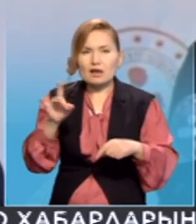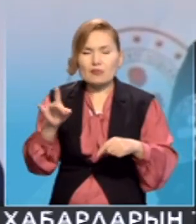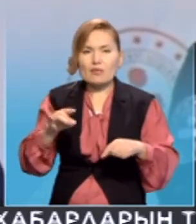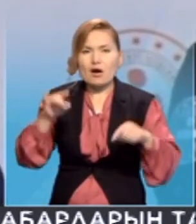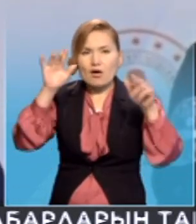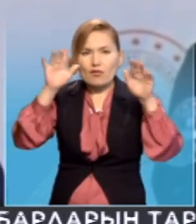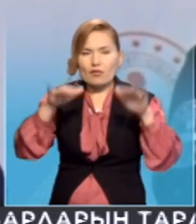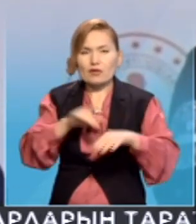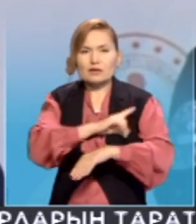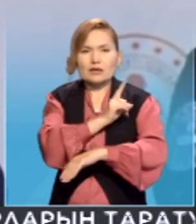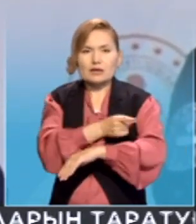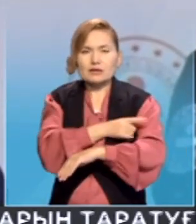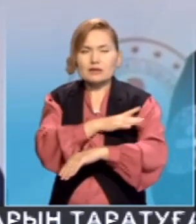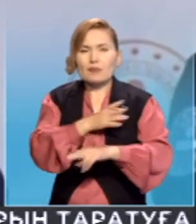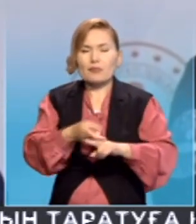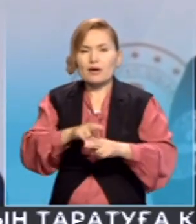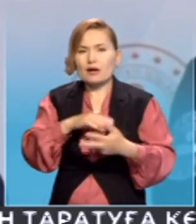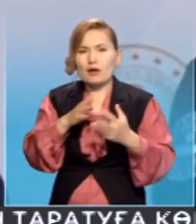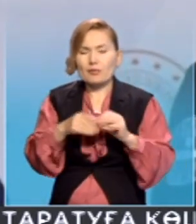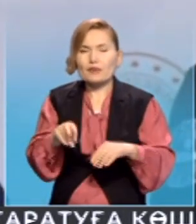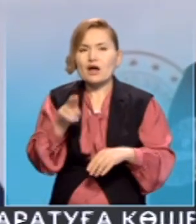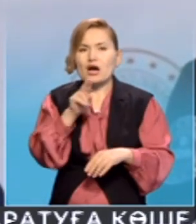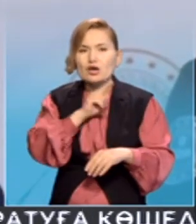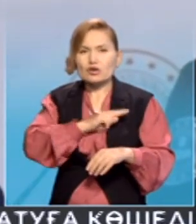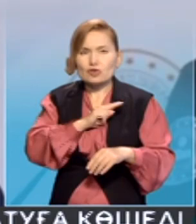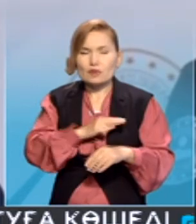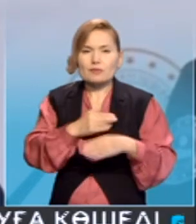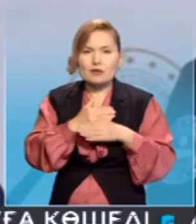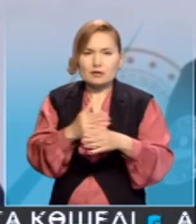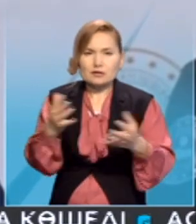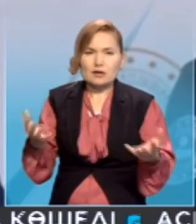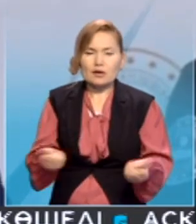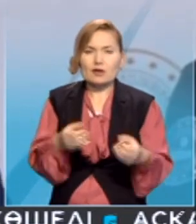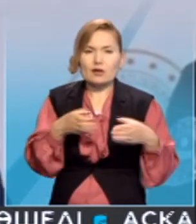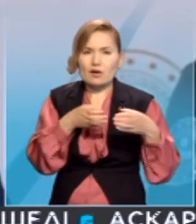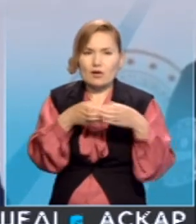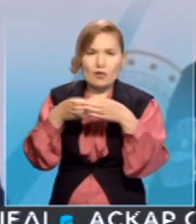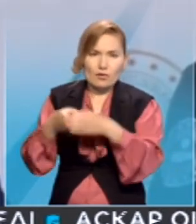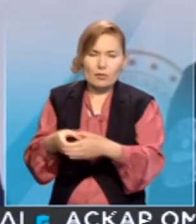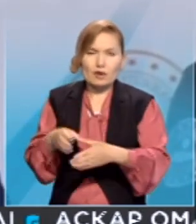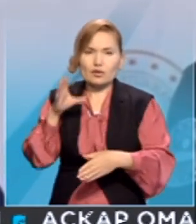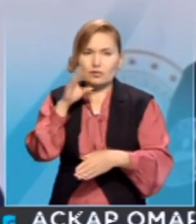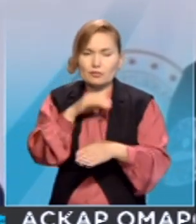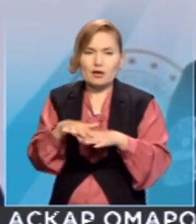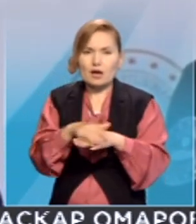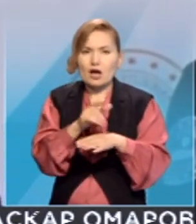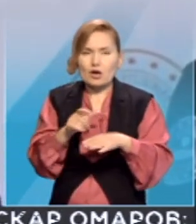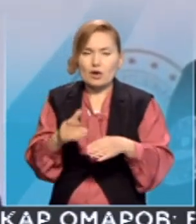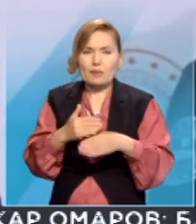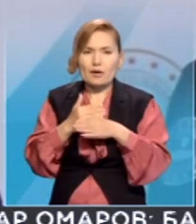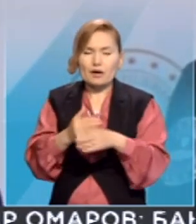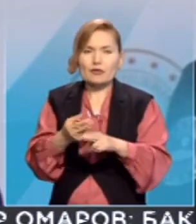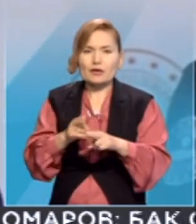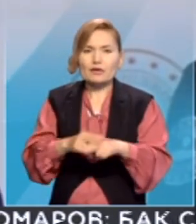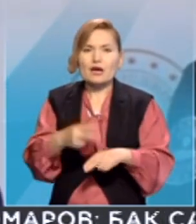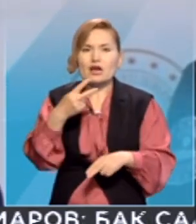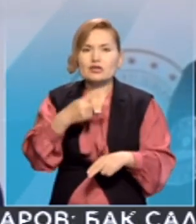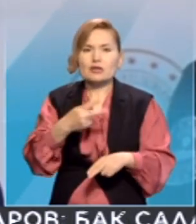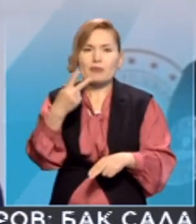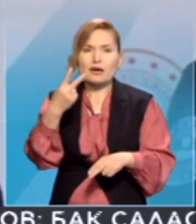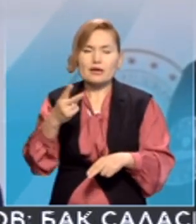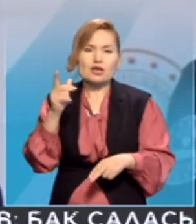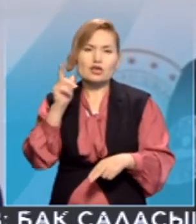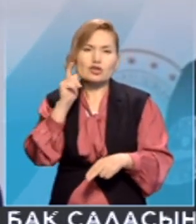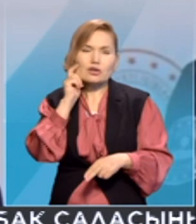отыр. Апаттың алдын алу үшін жасалған жұмыстардың арқасында тұрғындар дер кезінде қауіпсіз жерге көшірілді. Әзірге 22 жастағы бір адам